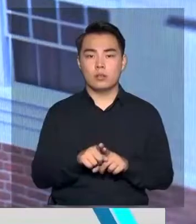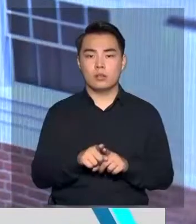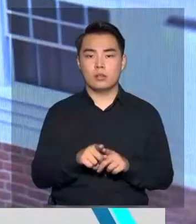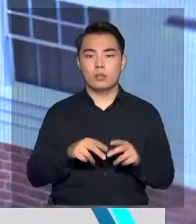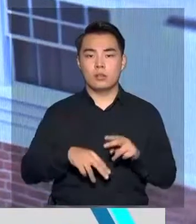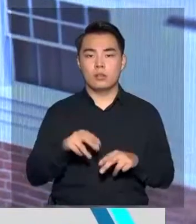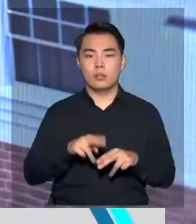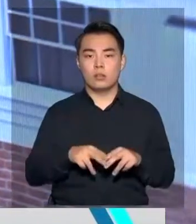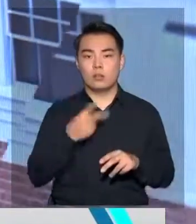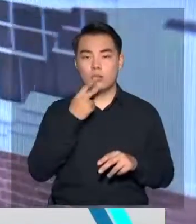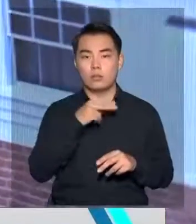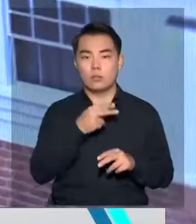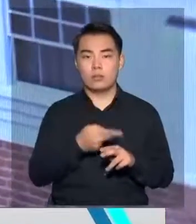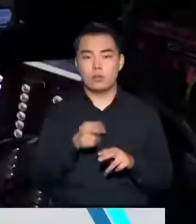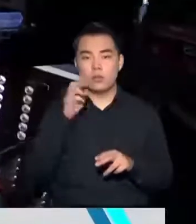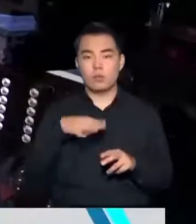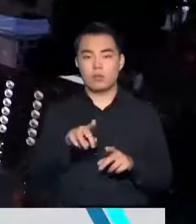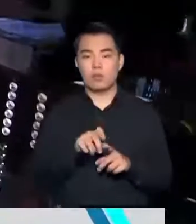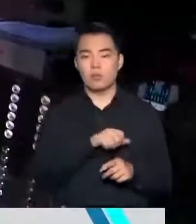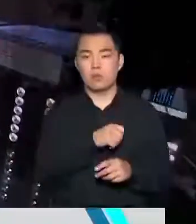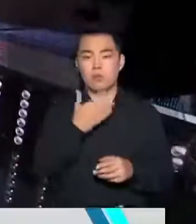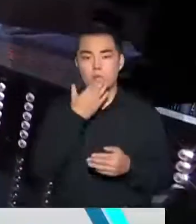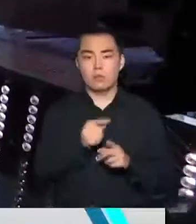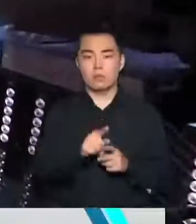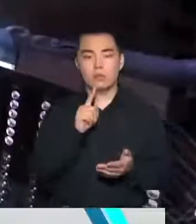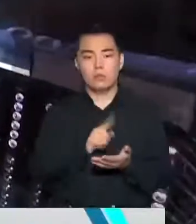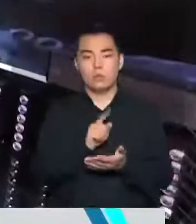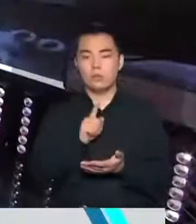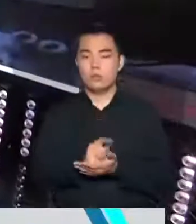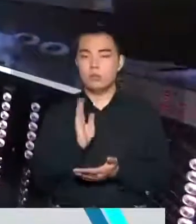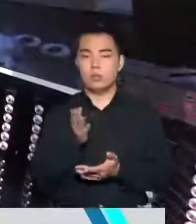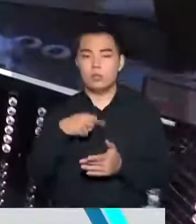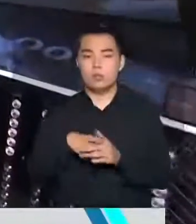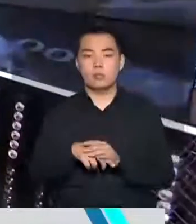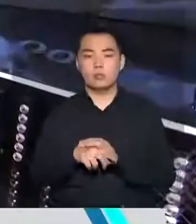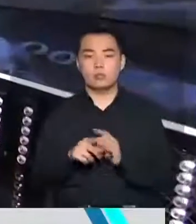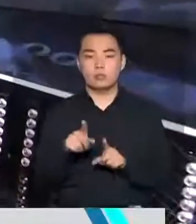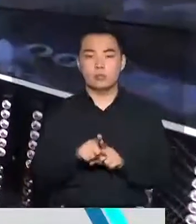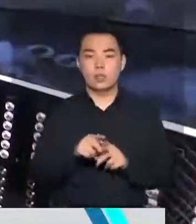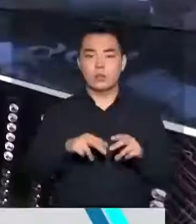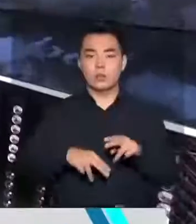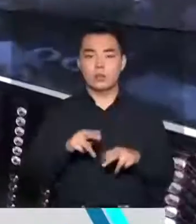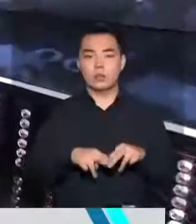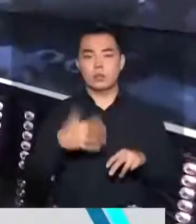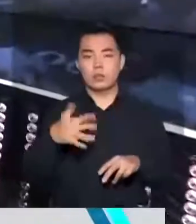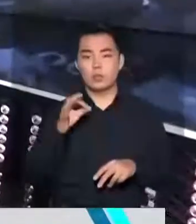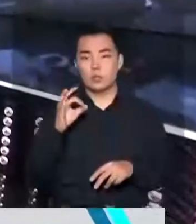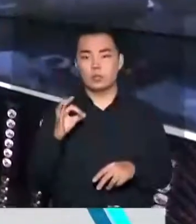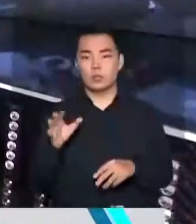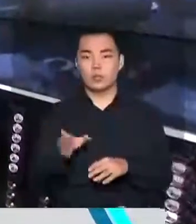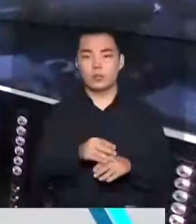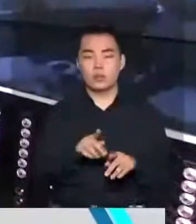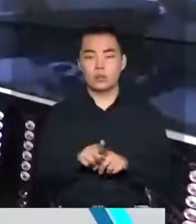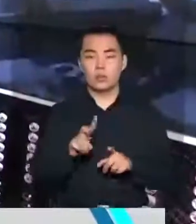салушының тарапынан да мемлекетке бір өзінің міндеттемесі бар. Яғни салынған пәтерлердің 50%-ын